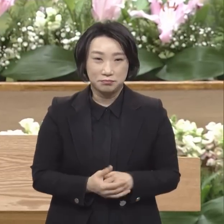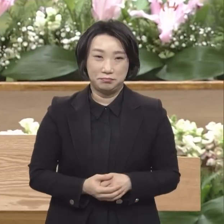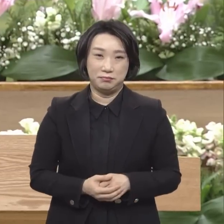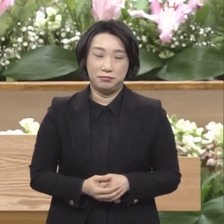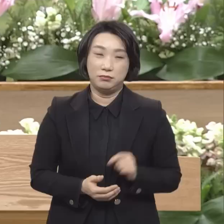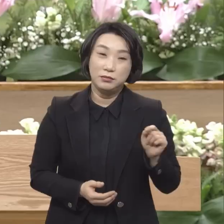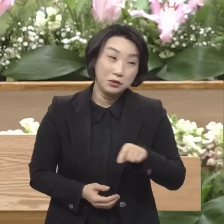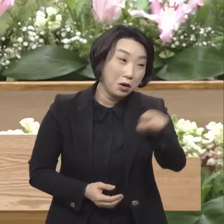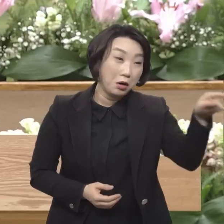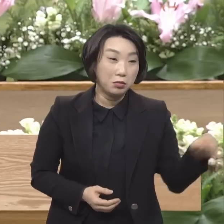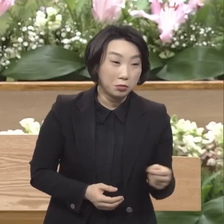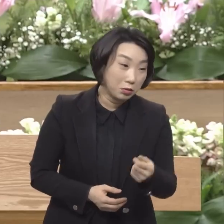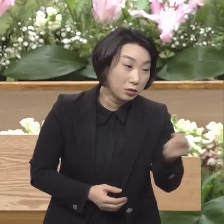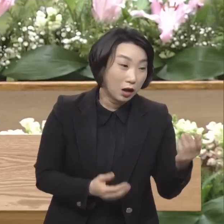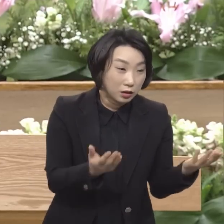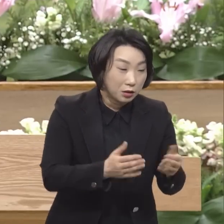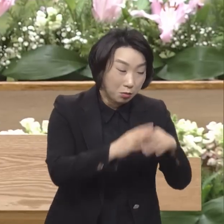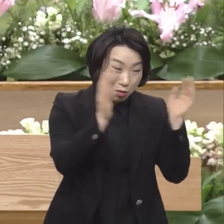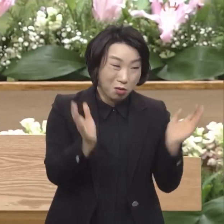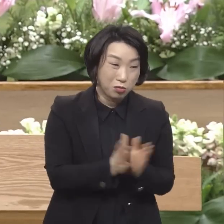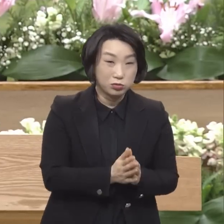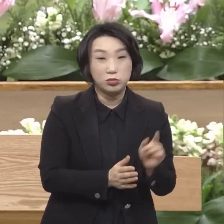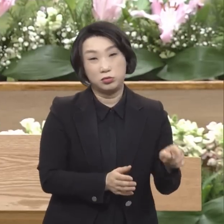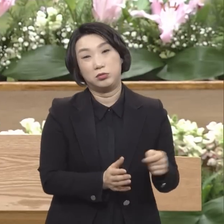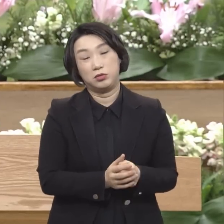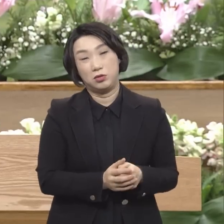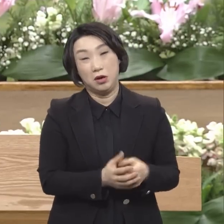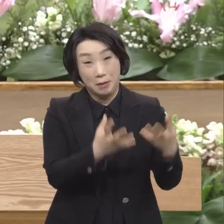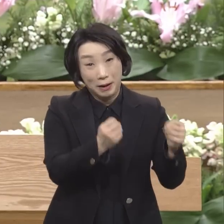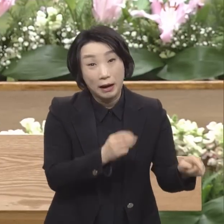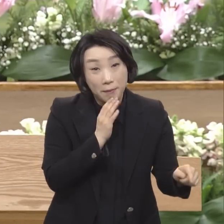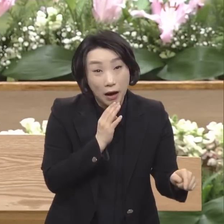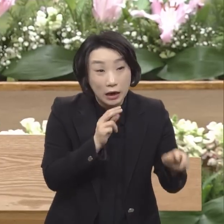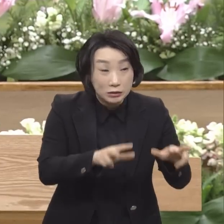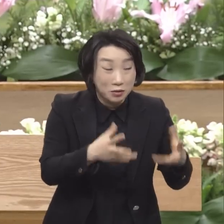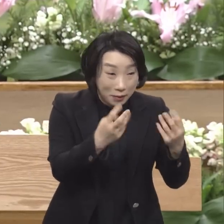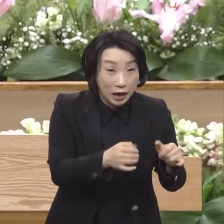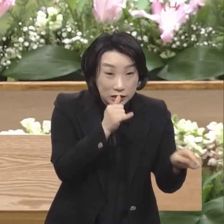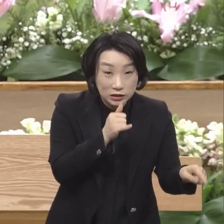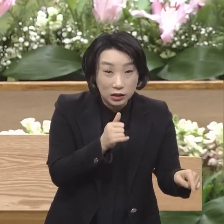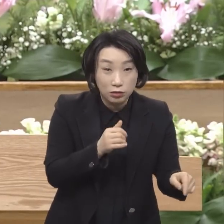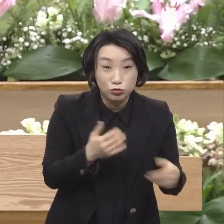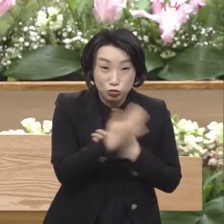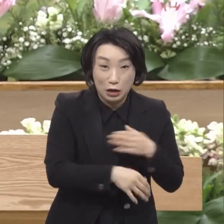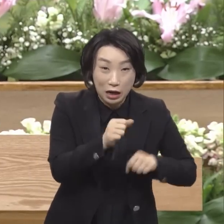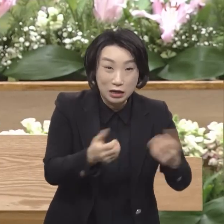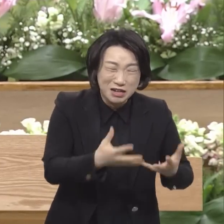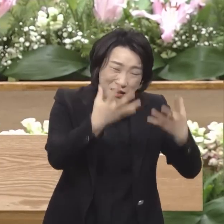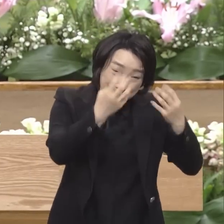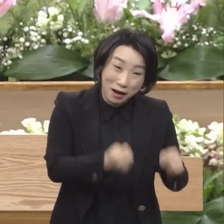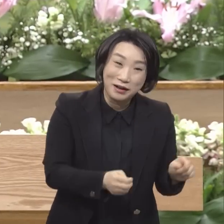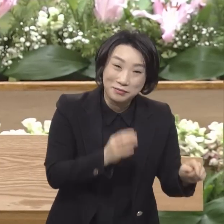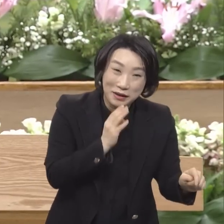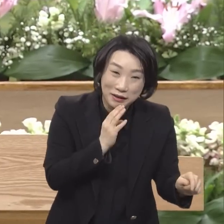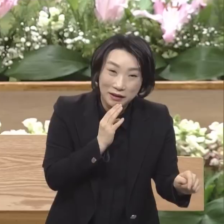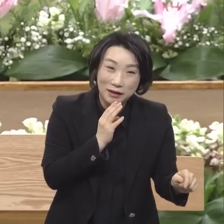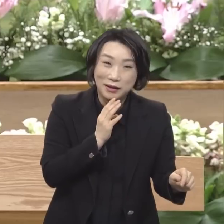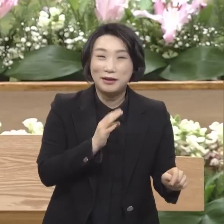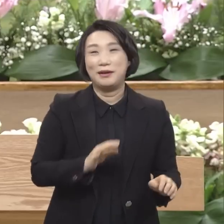이게 빚어던 것들이 다 나해를 못했다는 거예요. 아직도 많이 있다는 거예요. 육신이 하는 일이 많이 있다는 겁니다.